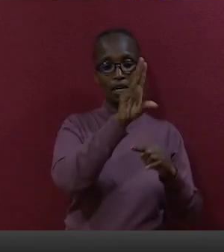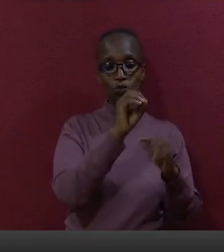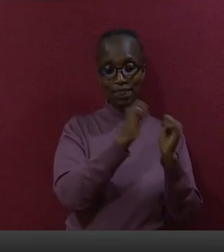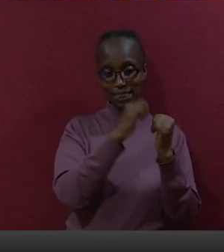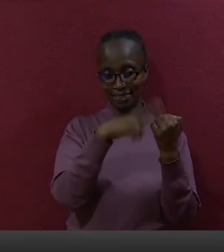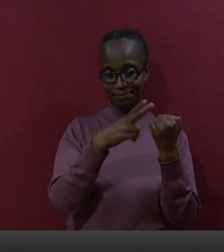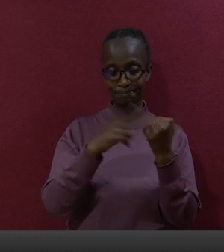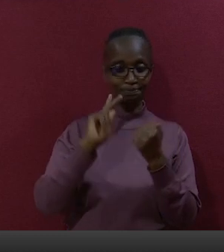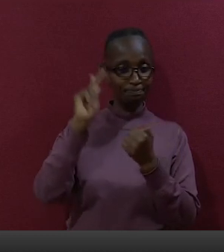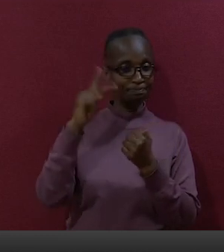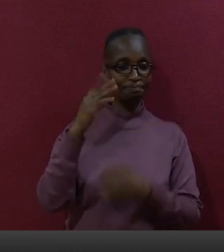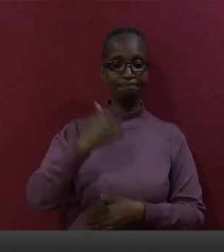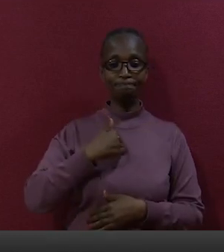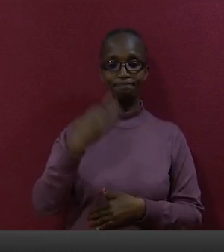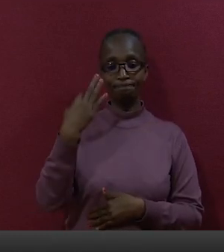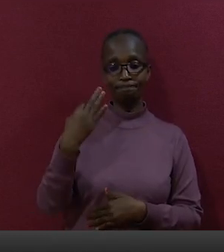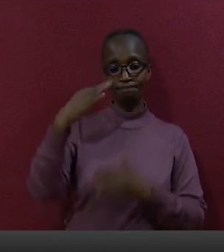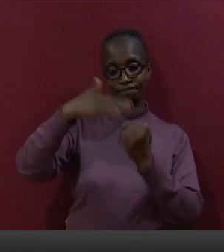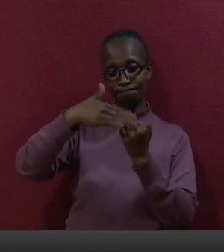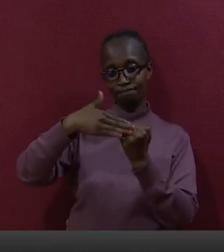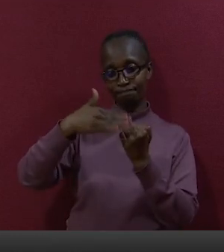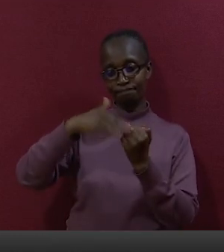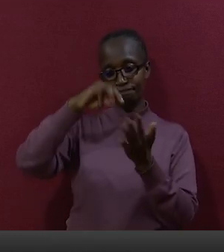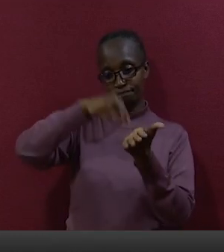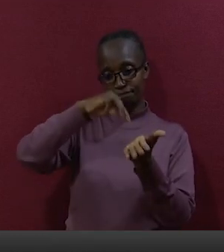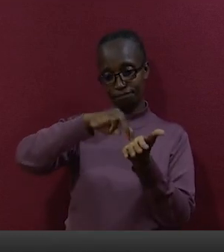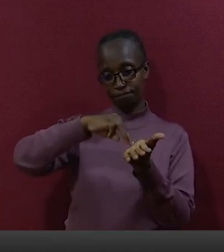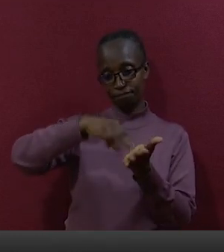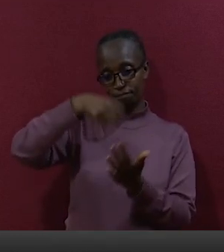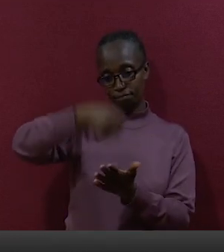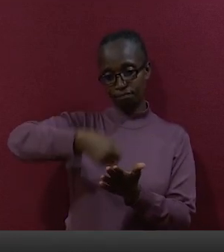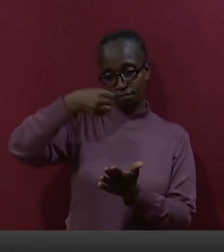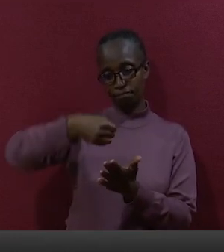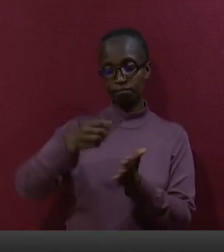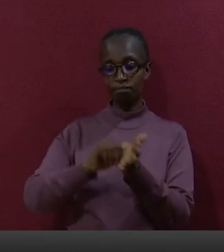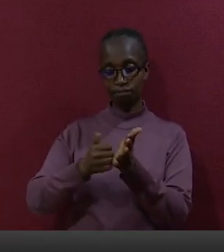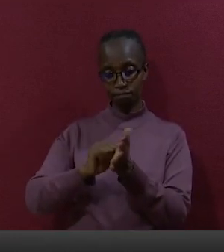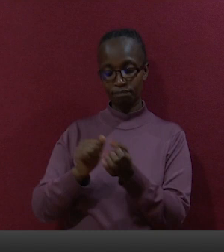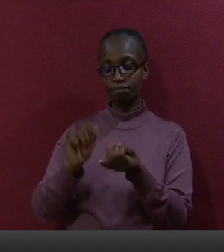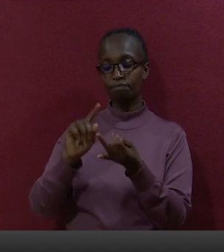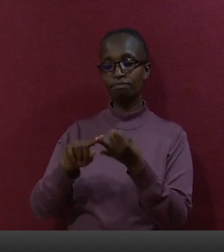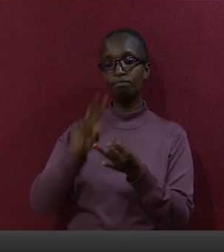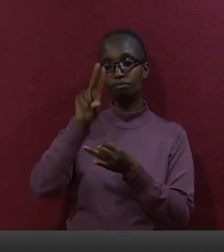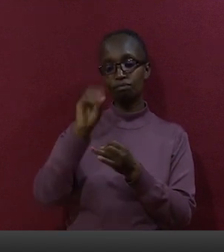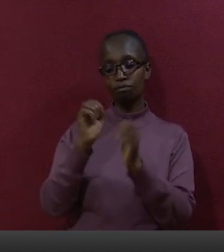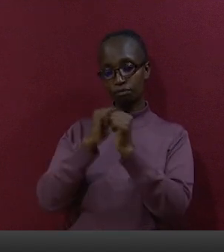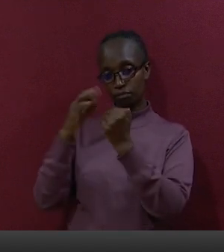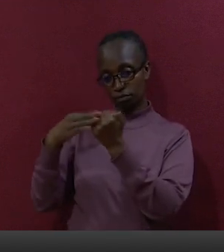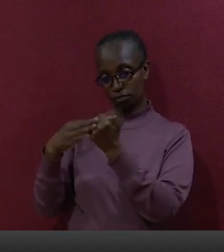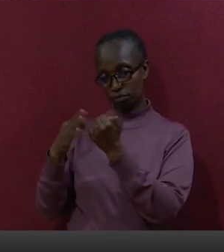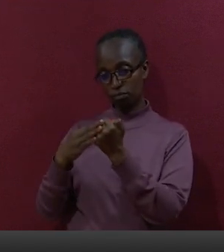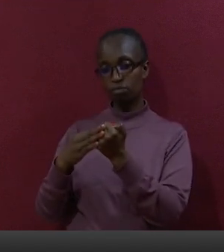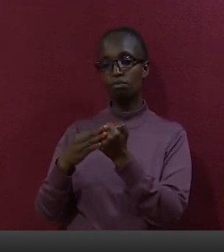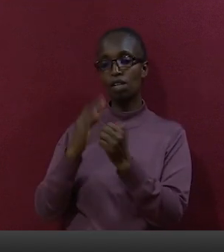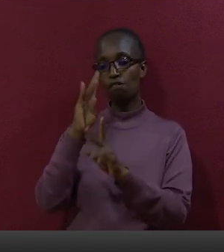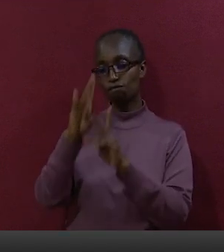magunia milioni 40. In 2017, Kenya produced 39 million bags of